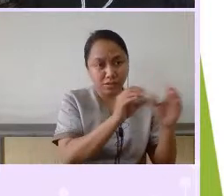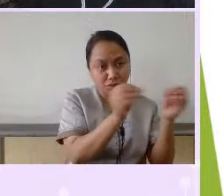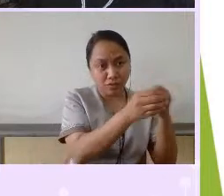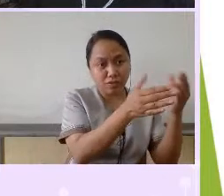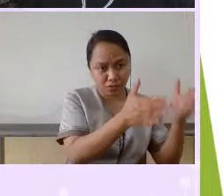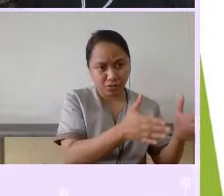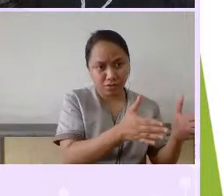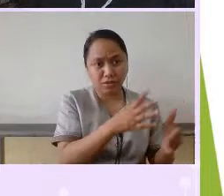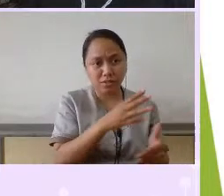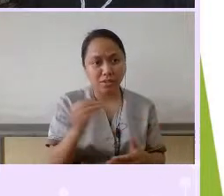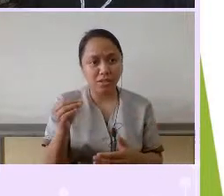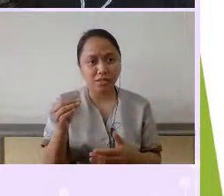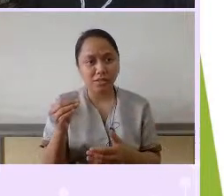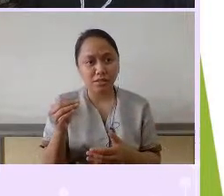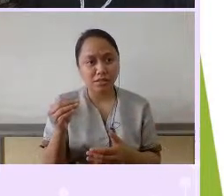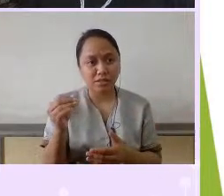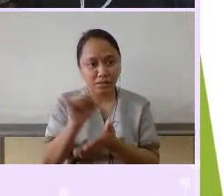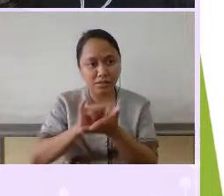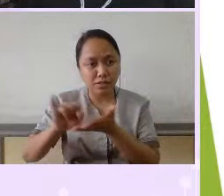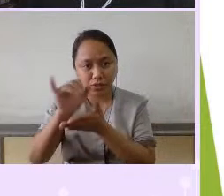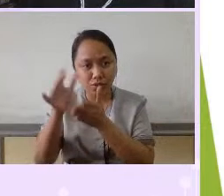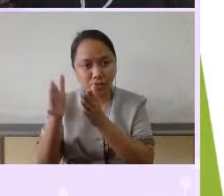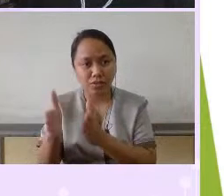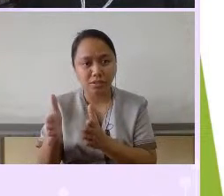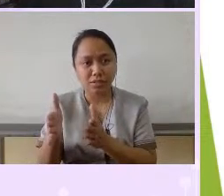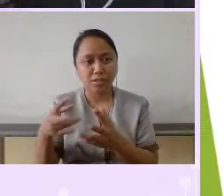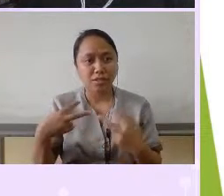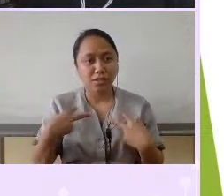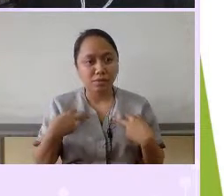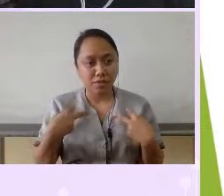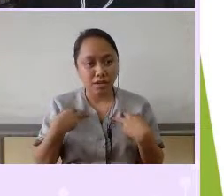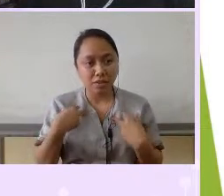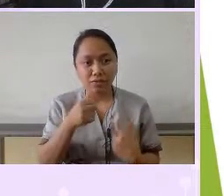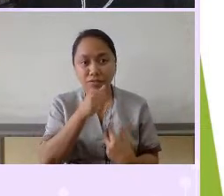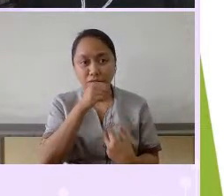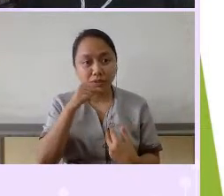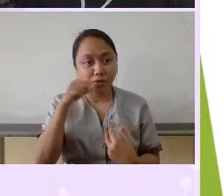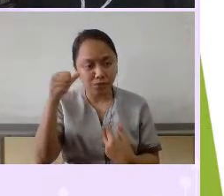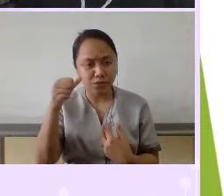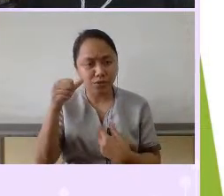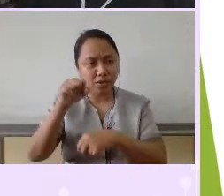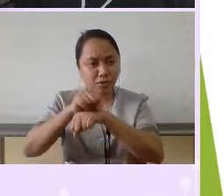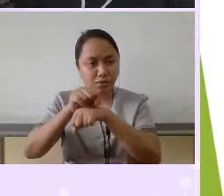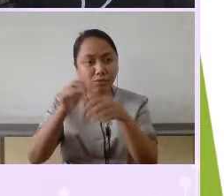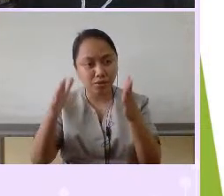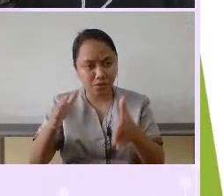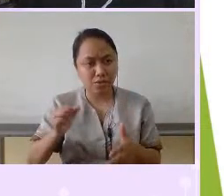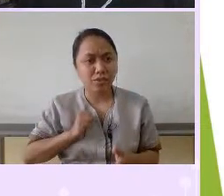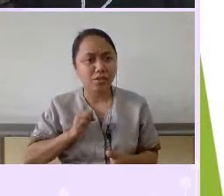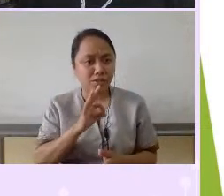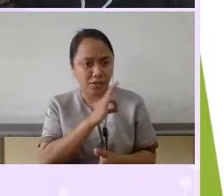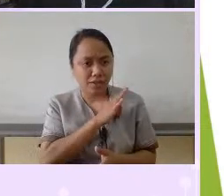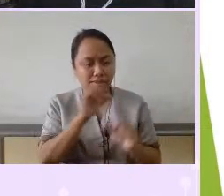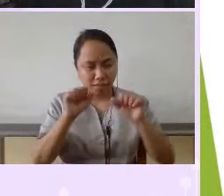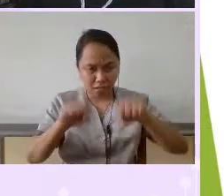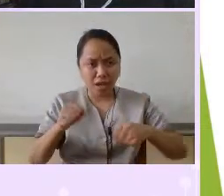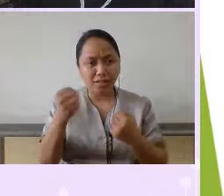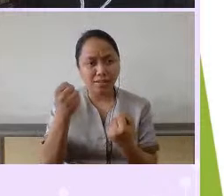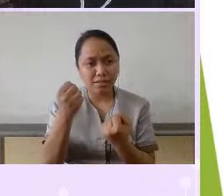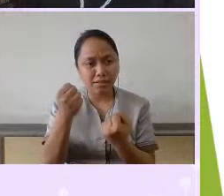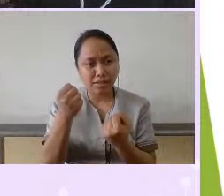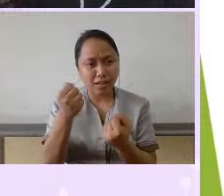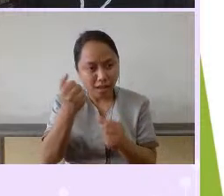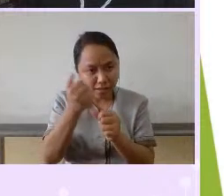mga LGUs. Nandun po ang ating mga agricultural extension workers na mag-a-assist naman sa